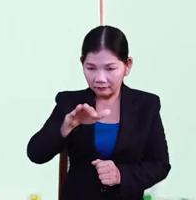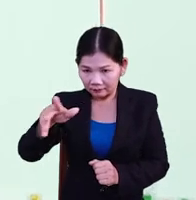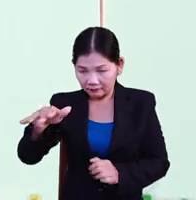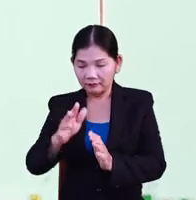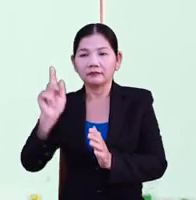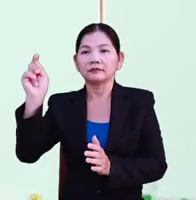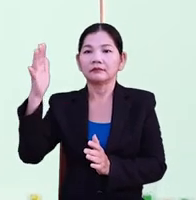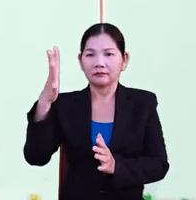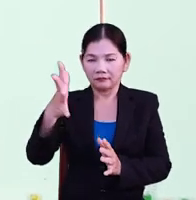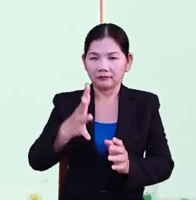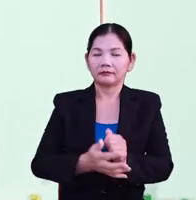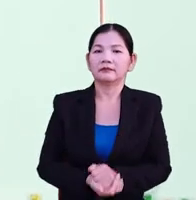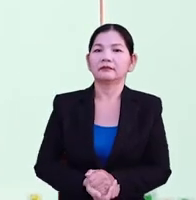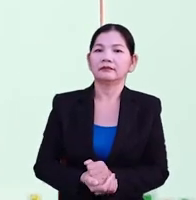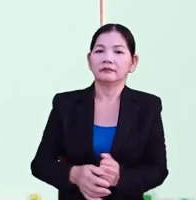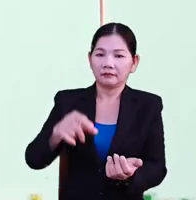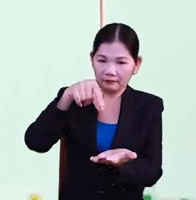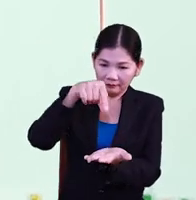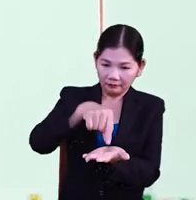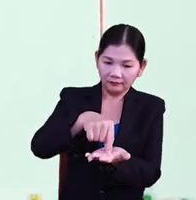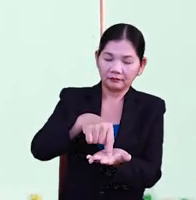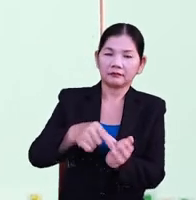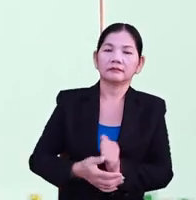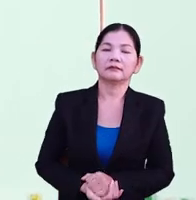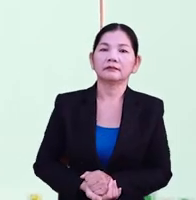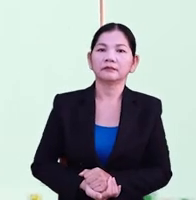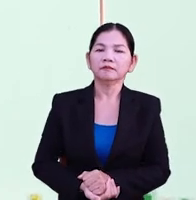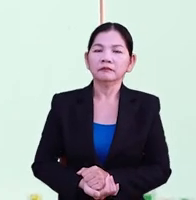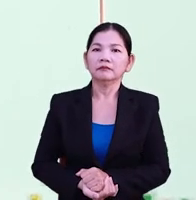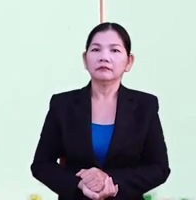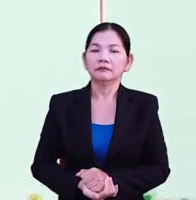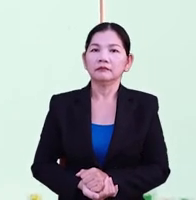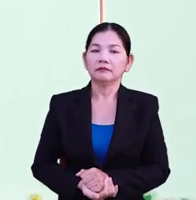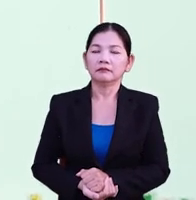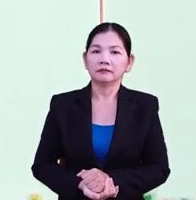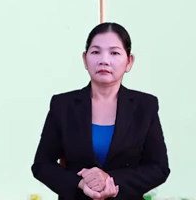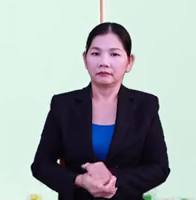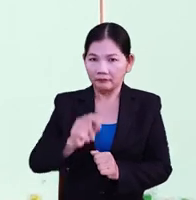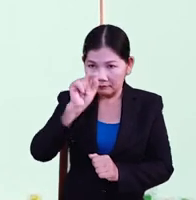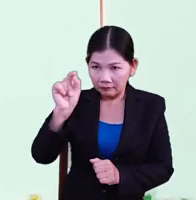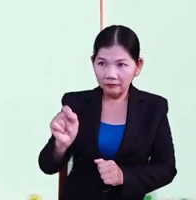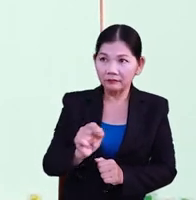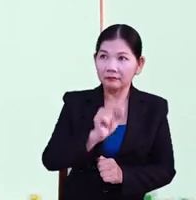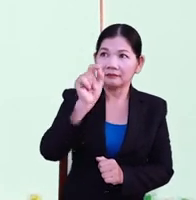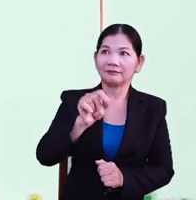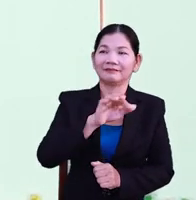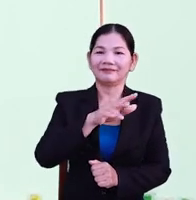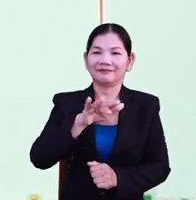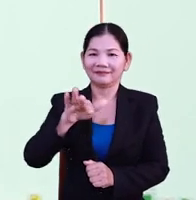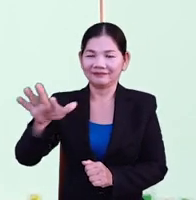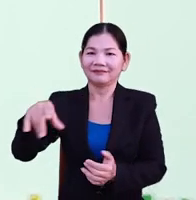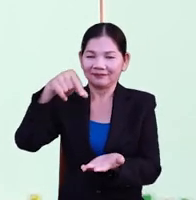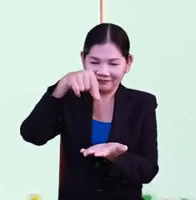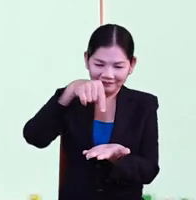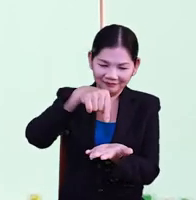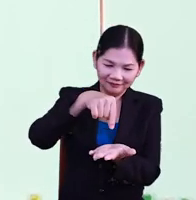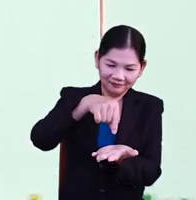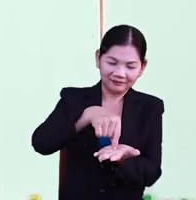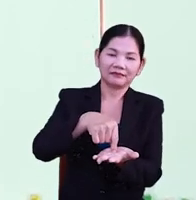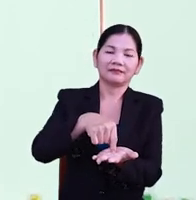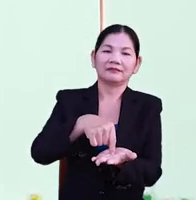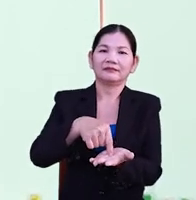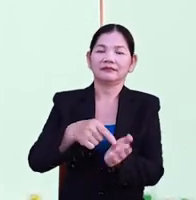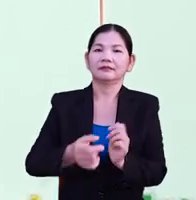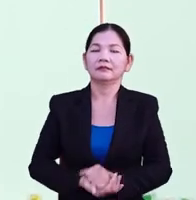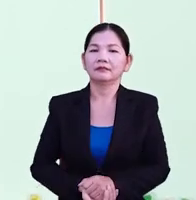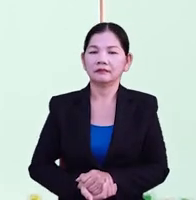ដែលនៅកណ្ដាលចាម្ដងទៀតចូលវងអក្សរនៃរូបដែលនៅ